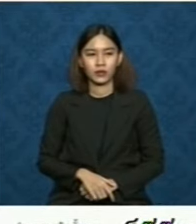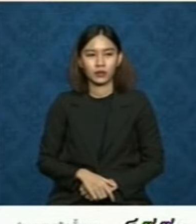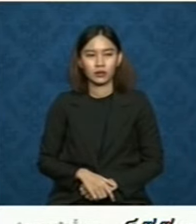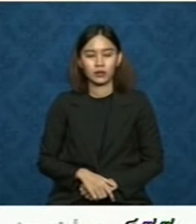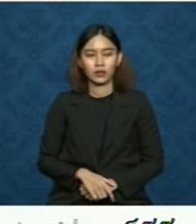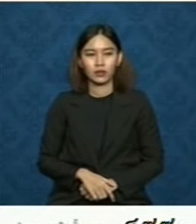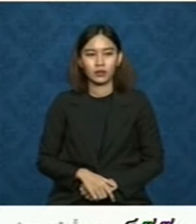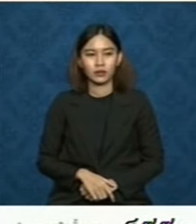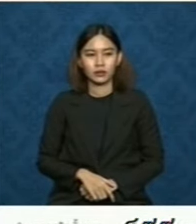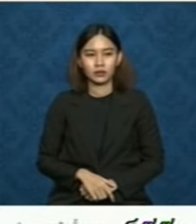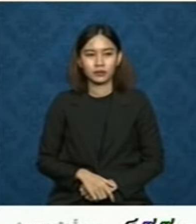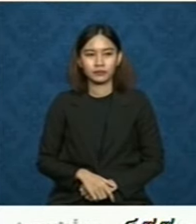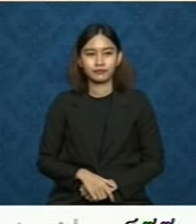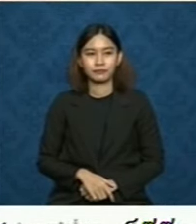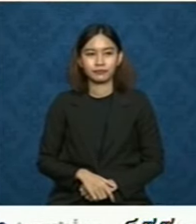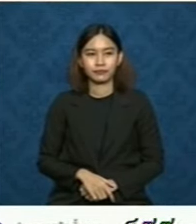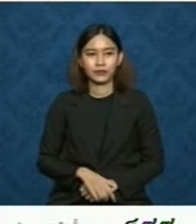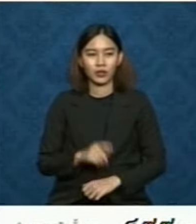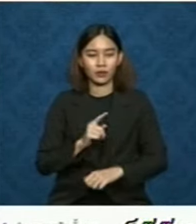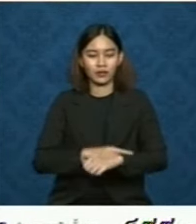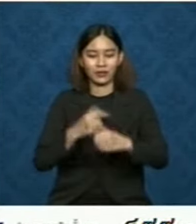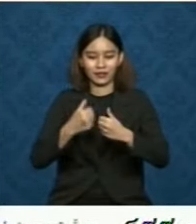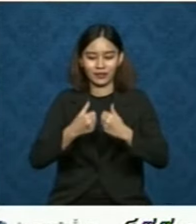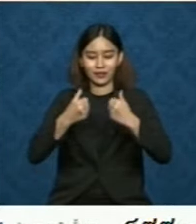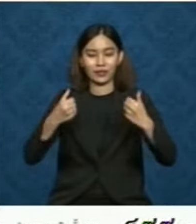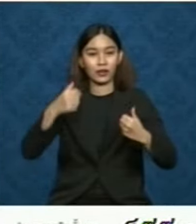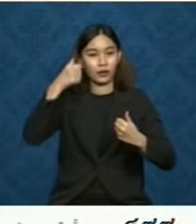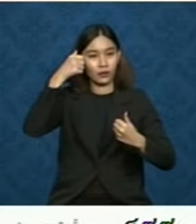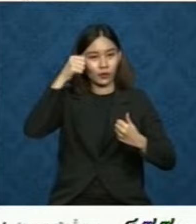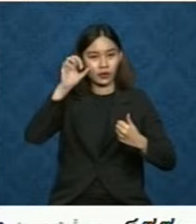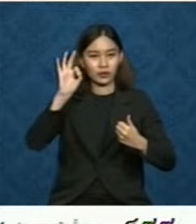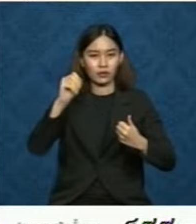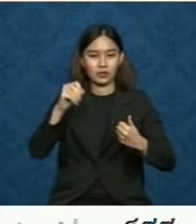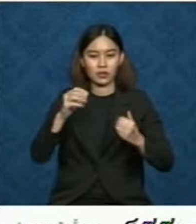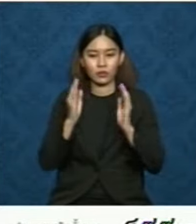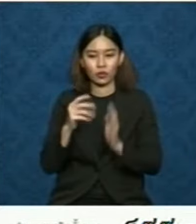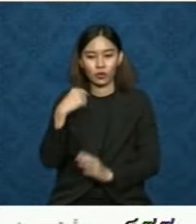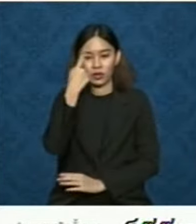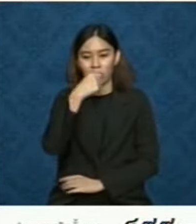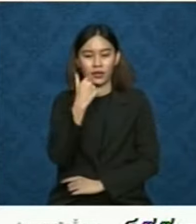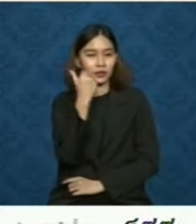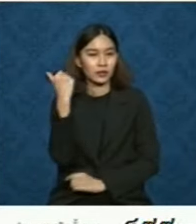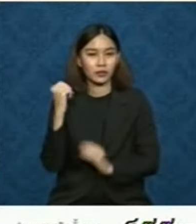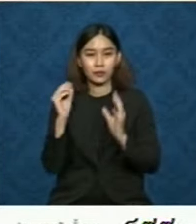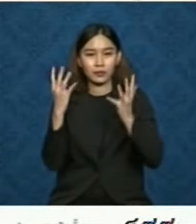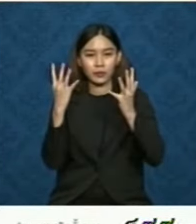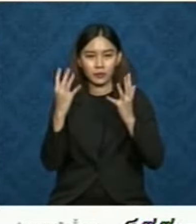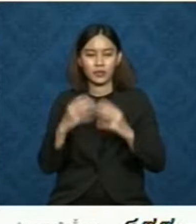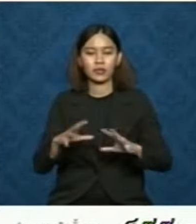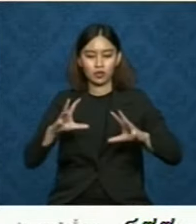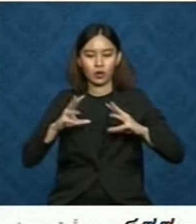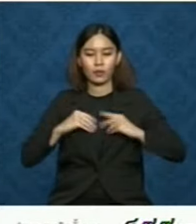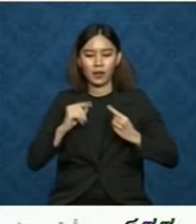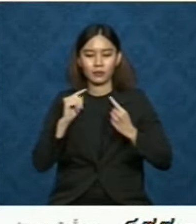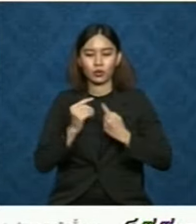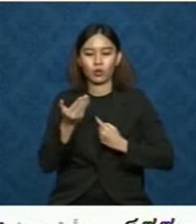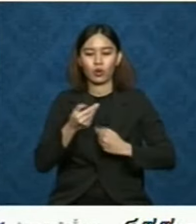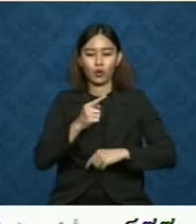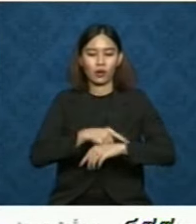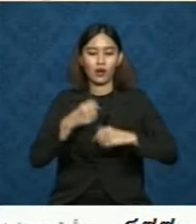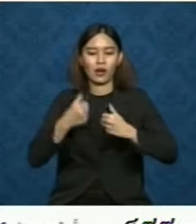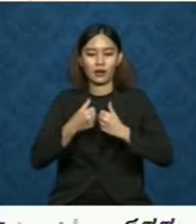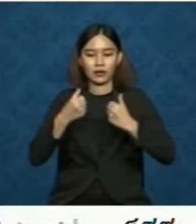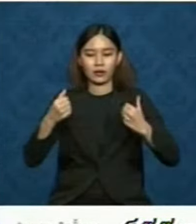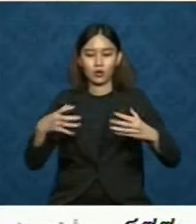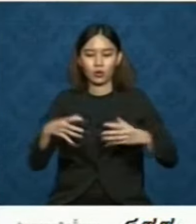ครับขอขยายเวลา 90วันนะครับไม่มีผู้ใดเห็นเป็นอย่างอื่นก็ถือที่ประชุมเห็นชอบกการขอขยายเวลา